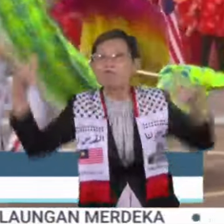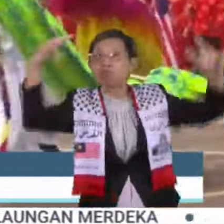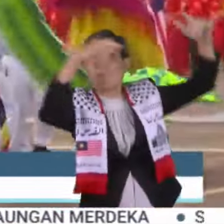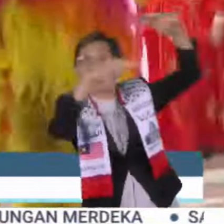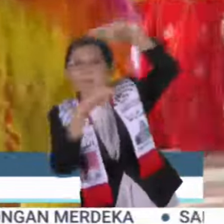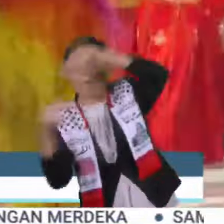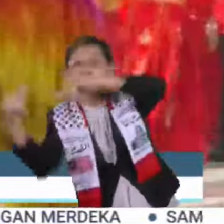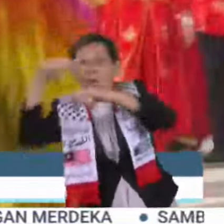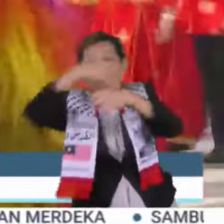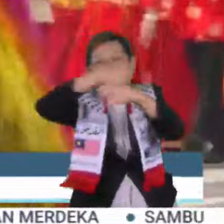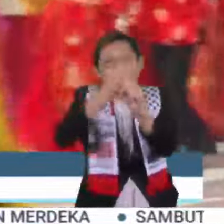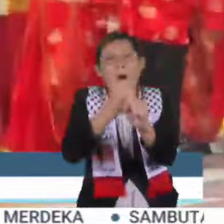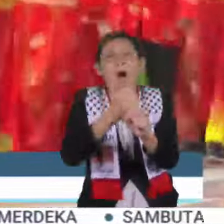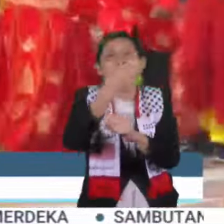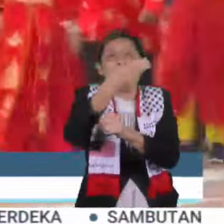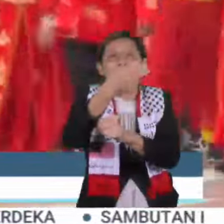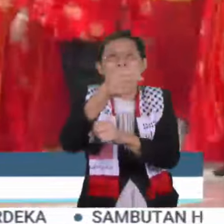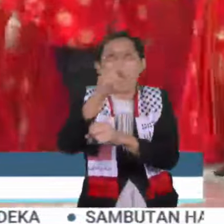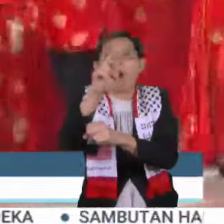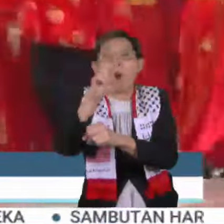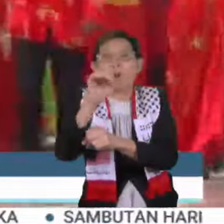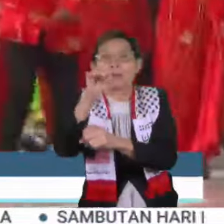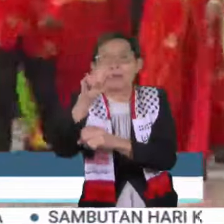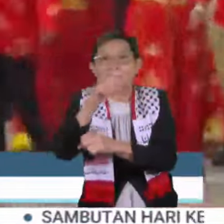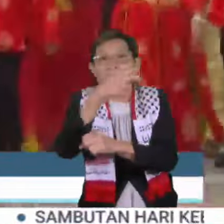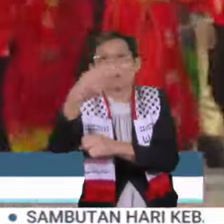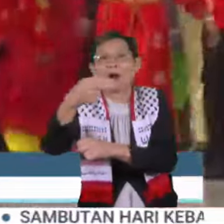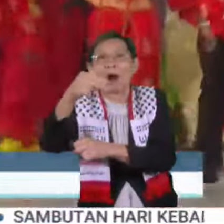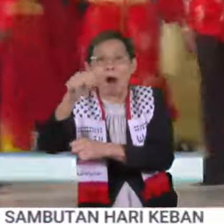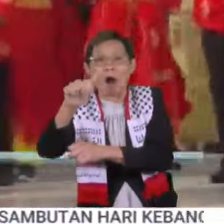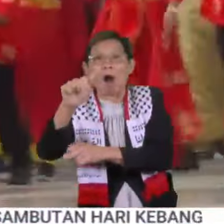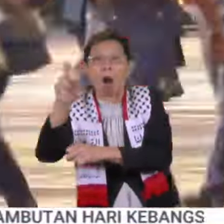Sukhoi Su-30, Hornet dan Hawk. Manakala